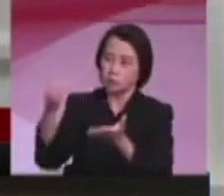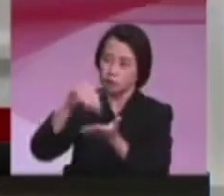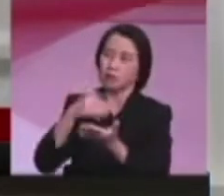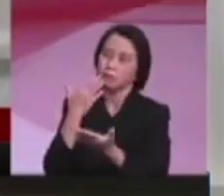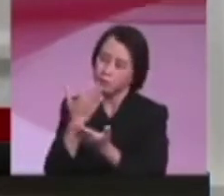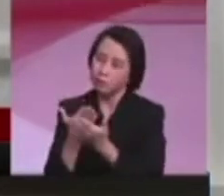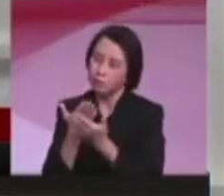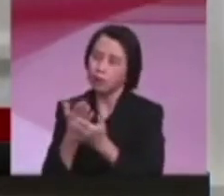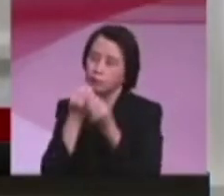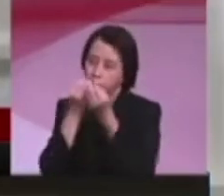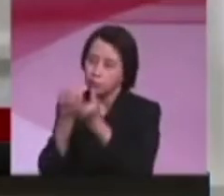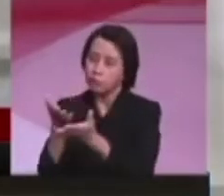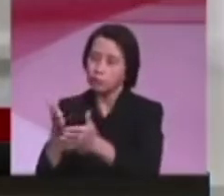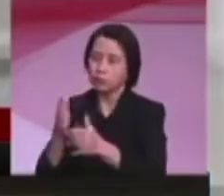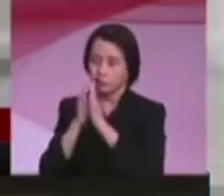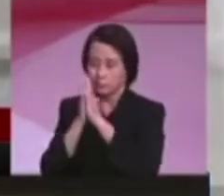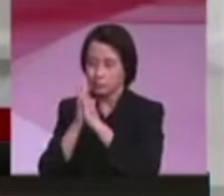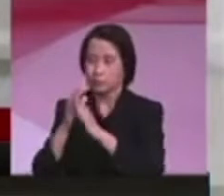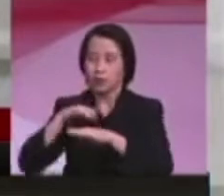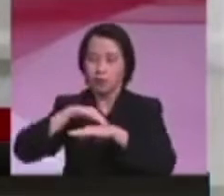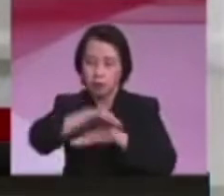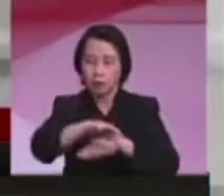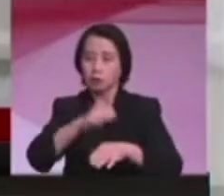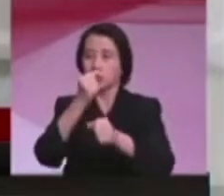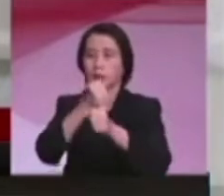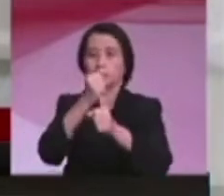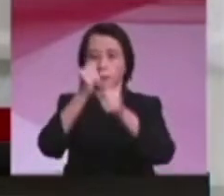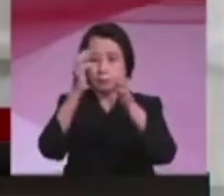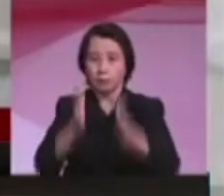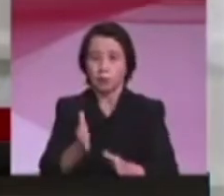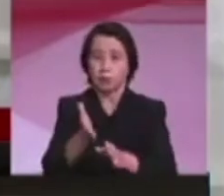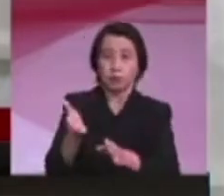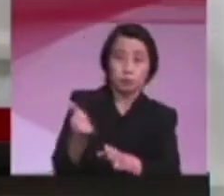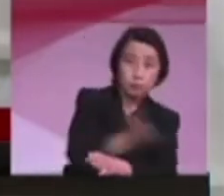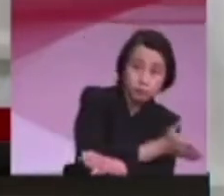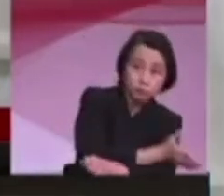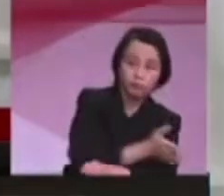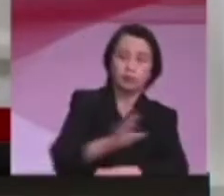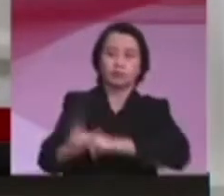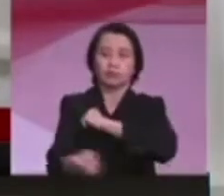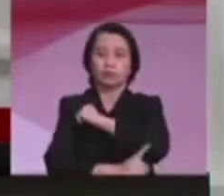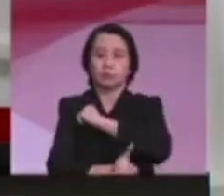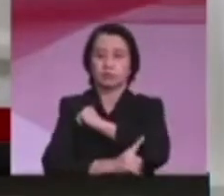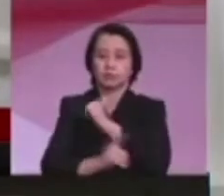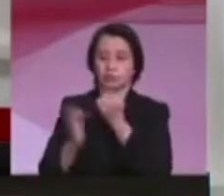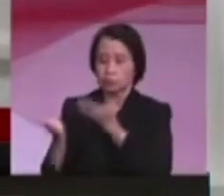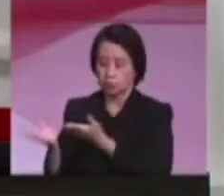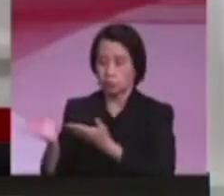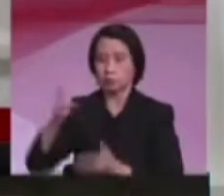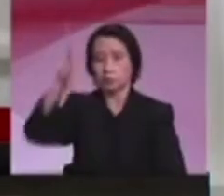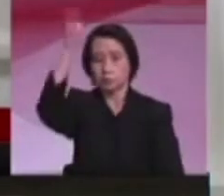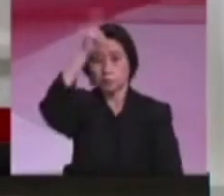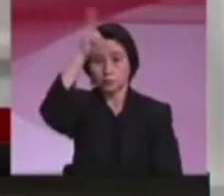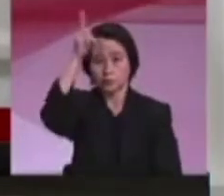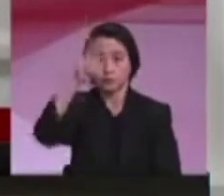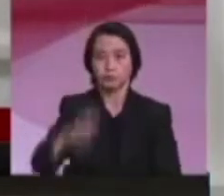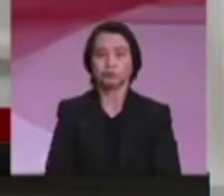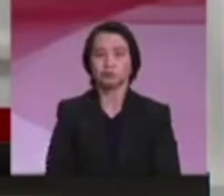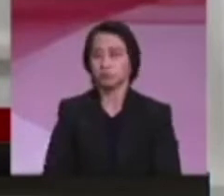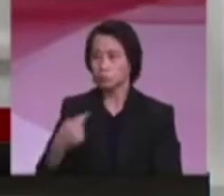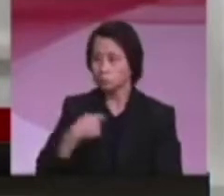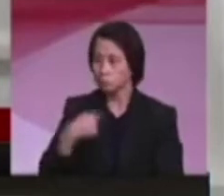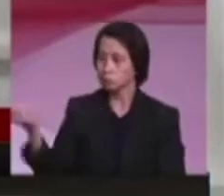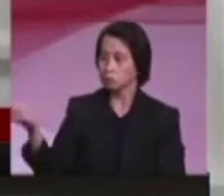eloklah menghantar pekerja mereka sebelum diambil tindakan oleh pihak kerajaan. Ya, saya dimaklumkan